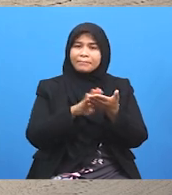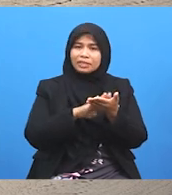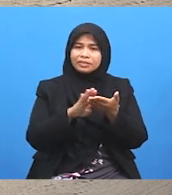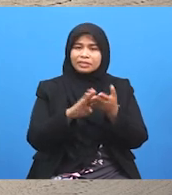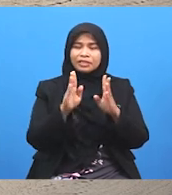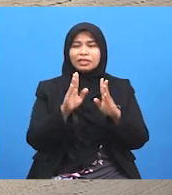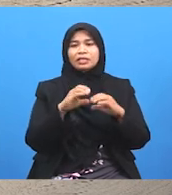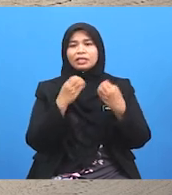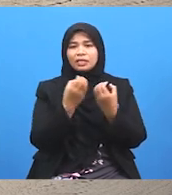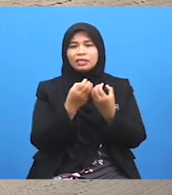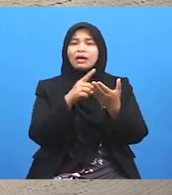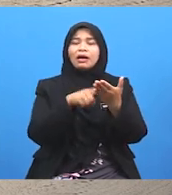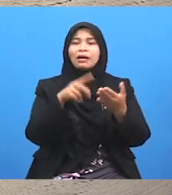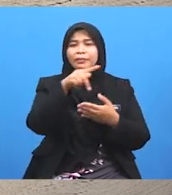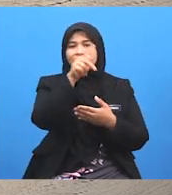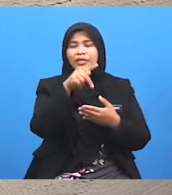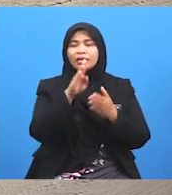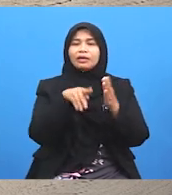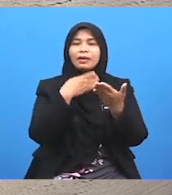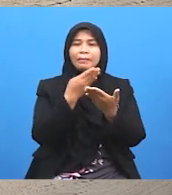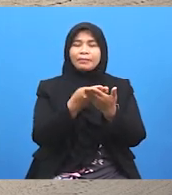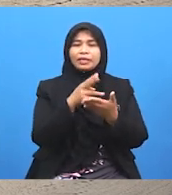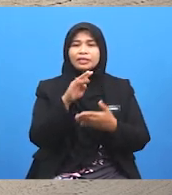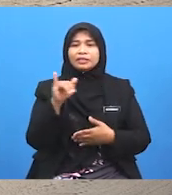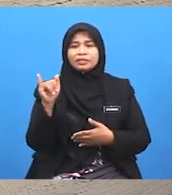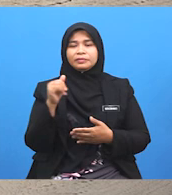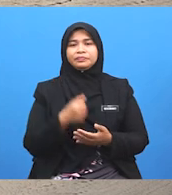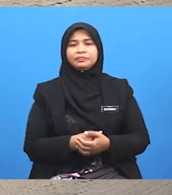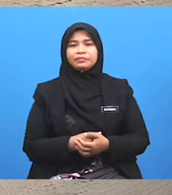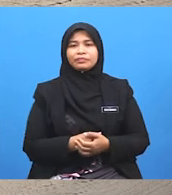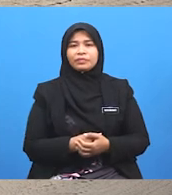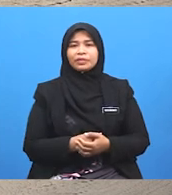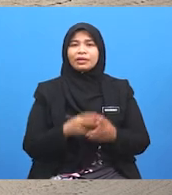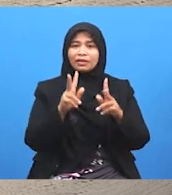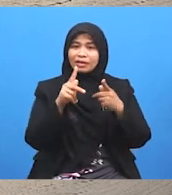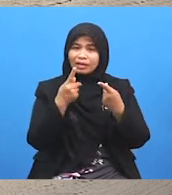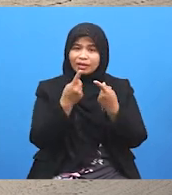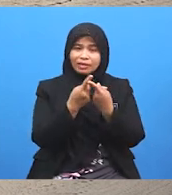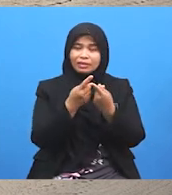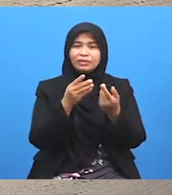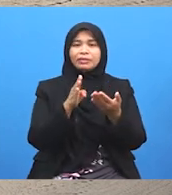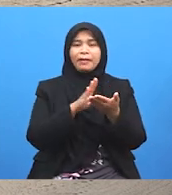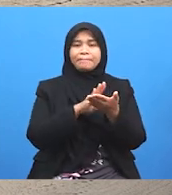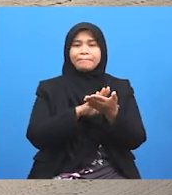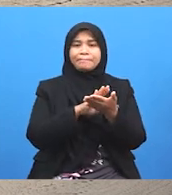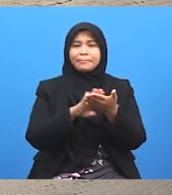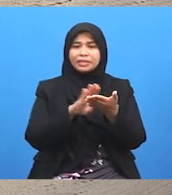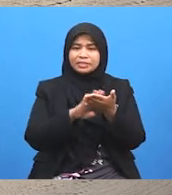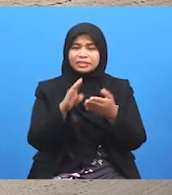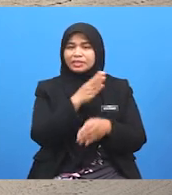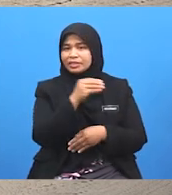kelas. Apakah kebaikannya? Kelas bersih dan